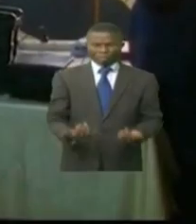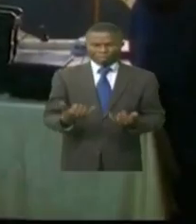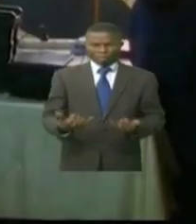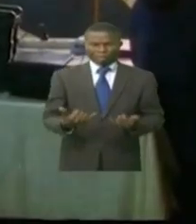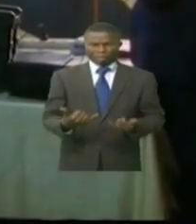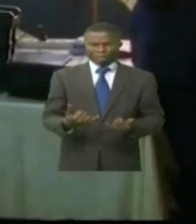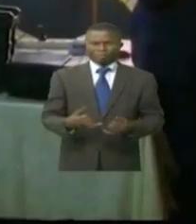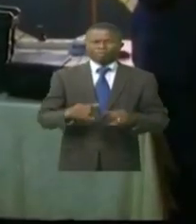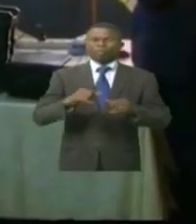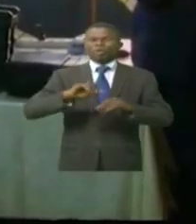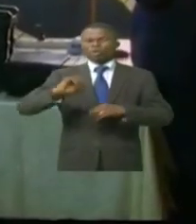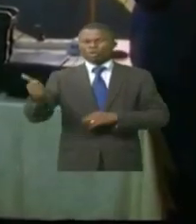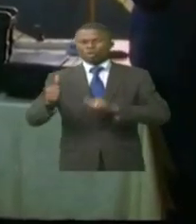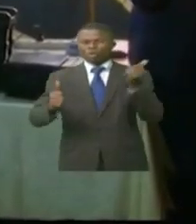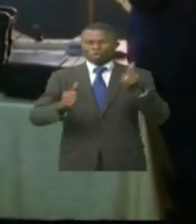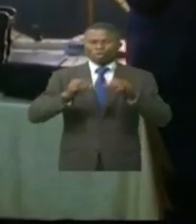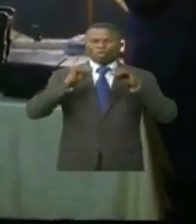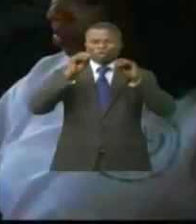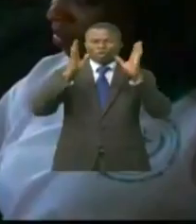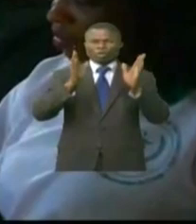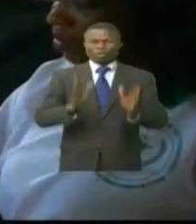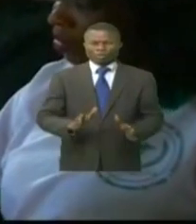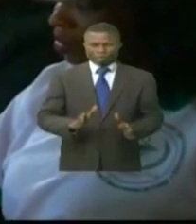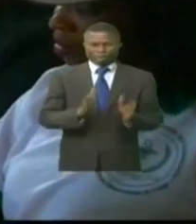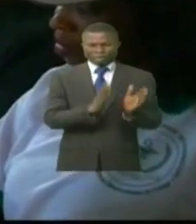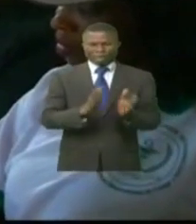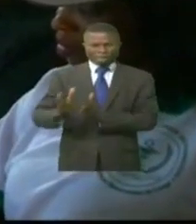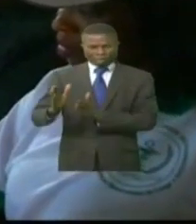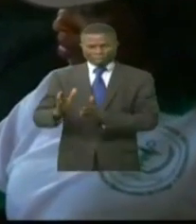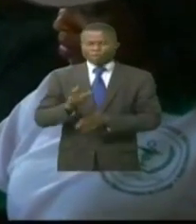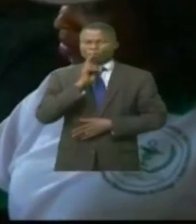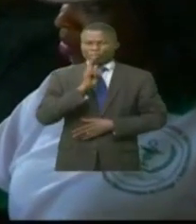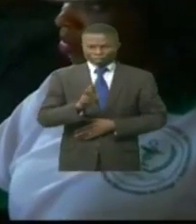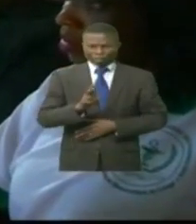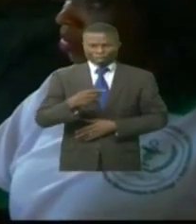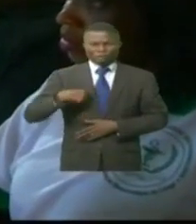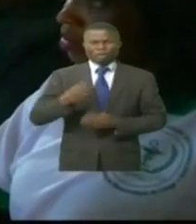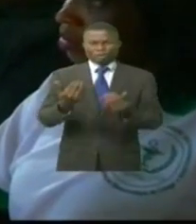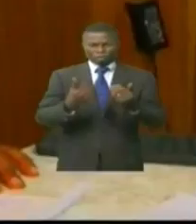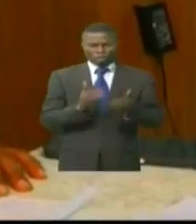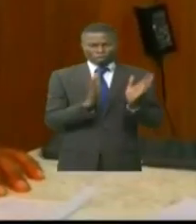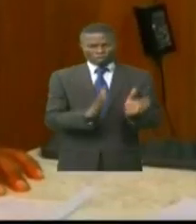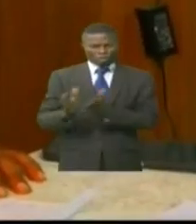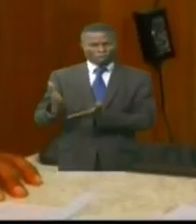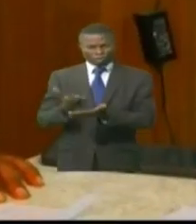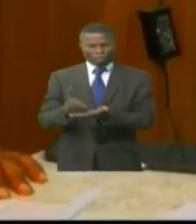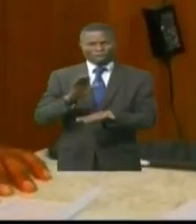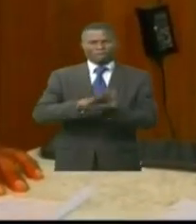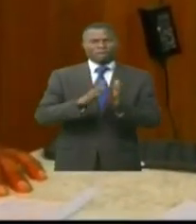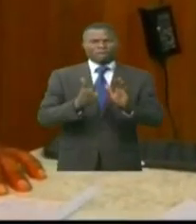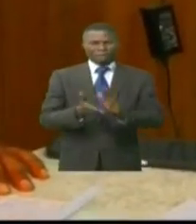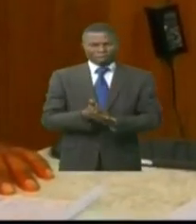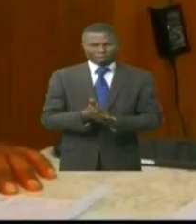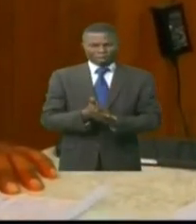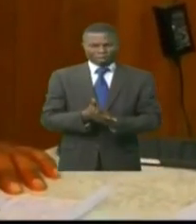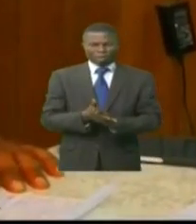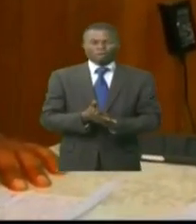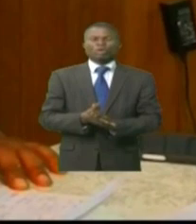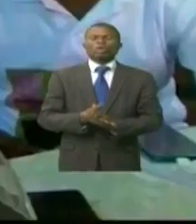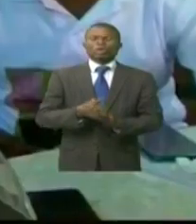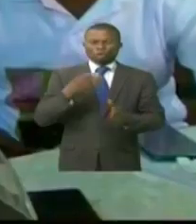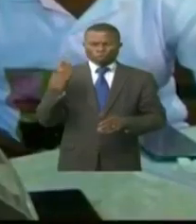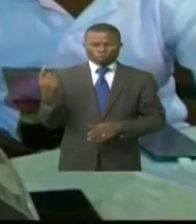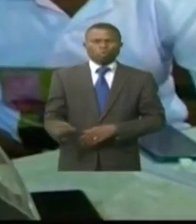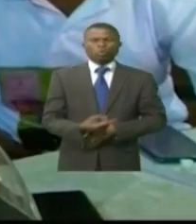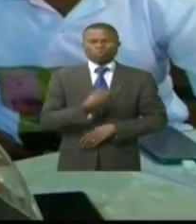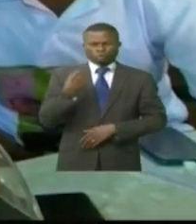certains pharmaciens font des préparations, certes, mais que nous voulons que ces préparations deviennent monnaie courante,